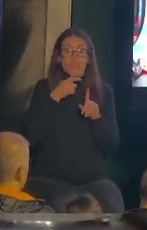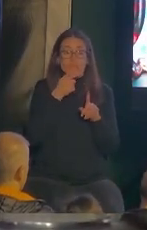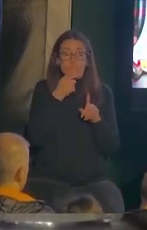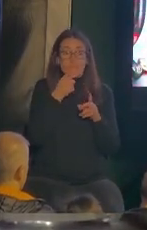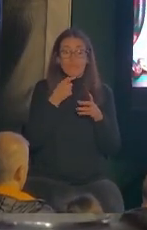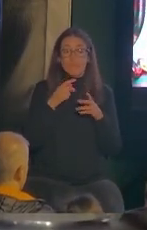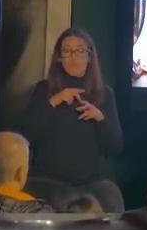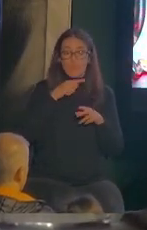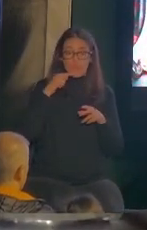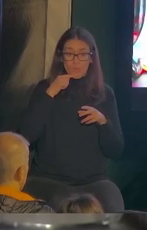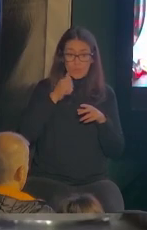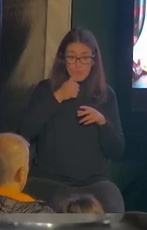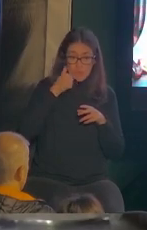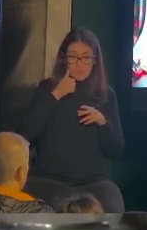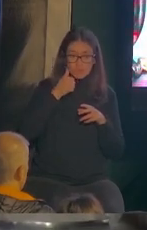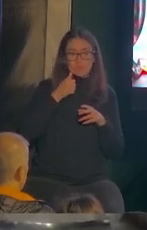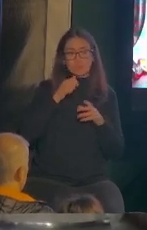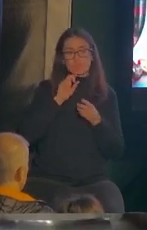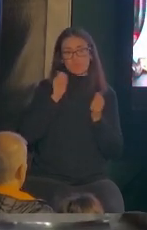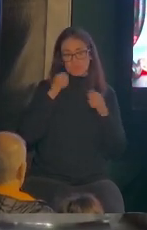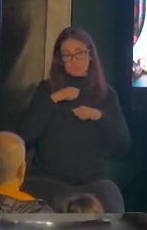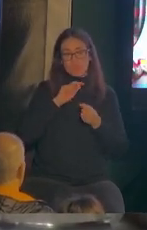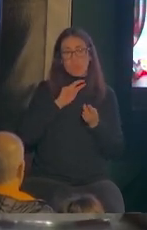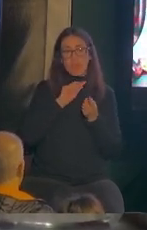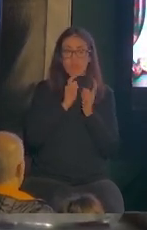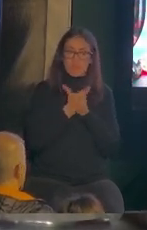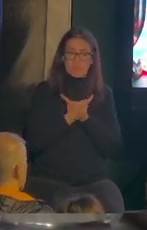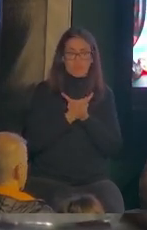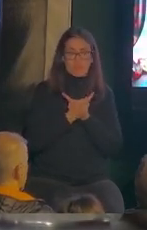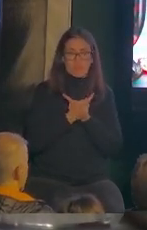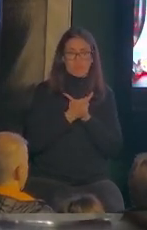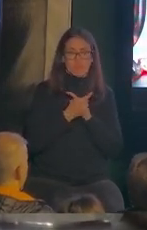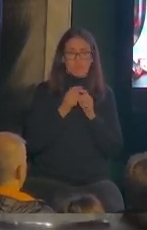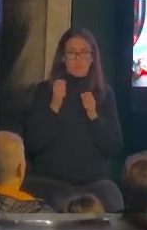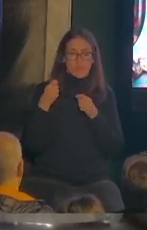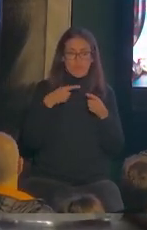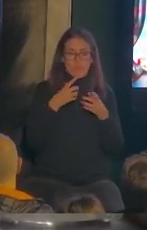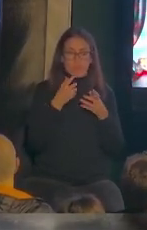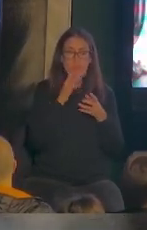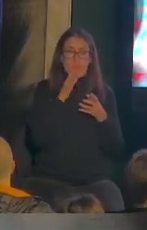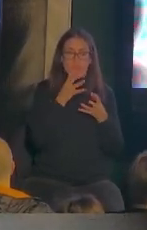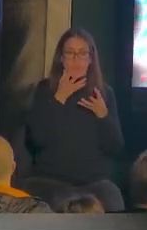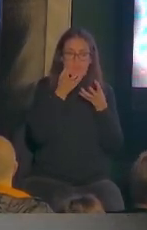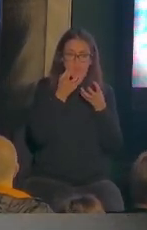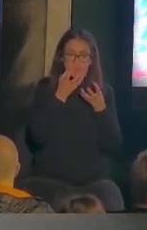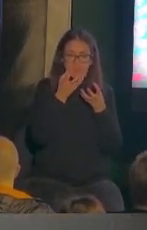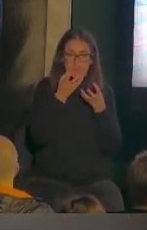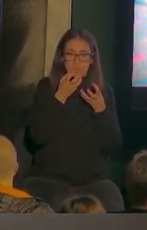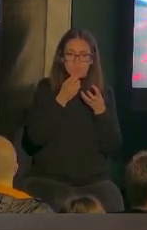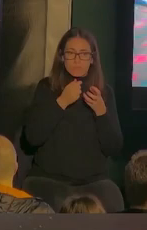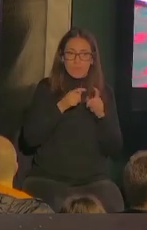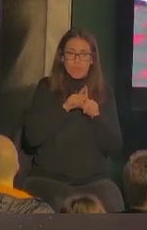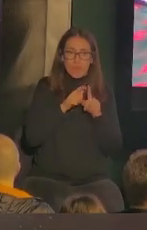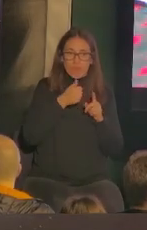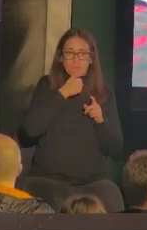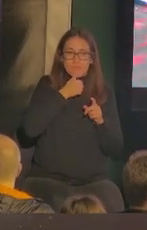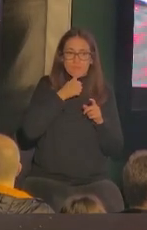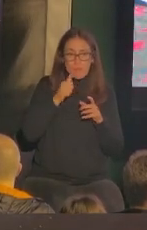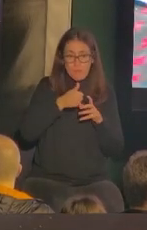problema, ho canviem per un percentatge d'inulina que té aquesta funció de retenció d'aigua i així ens baixem la dolçor